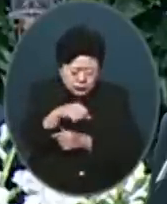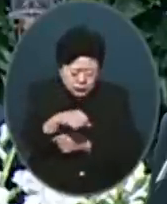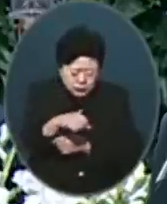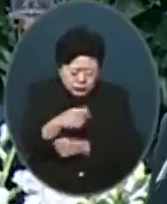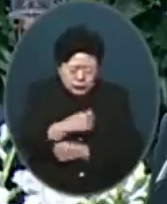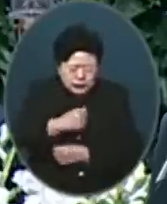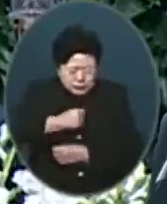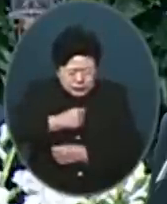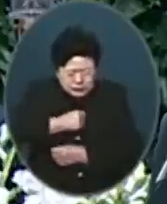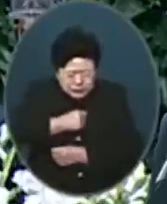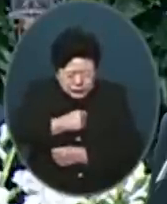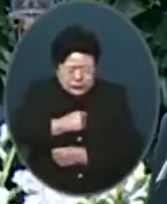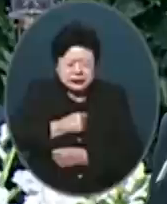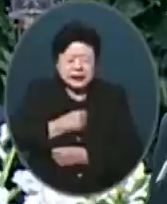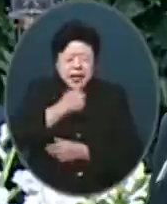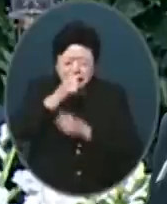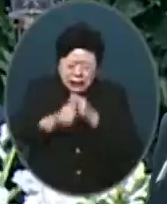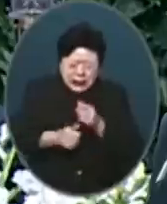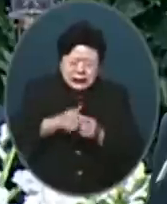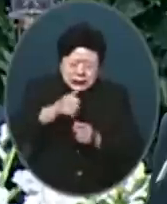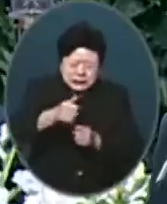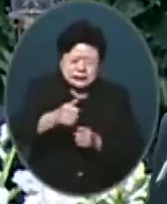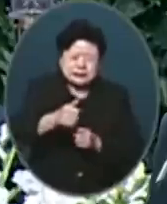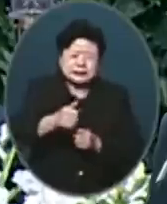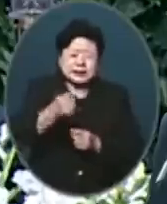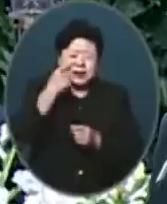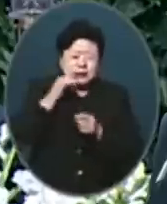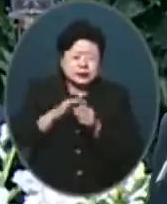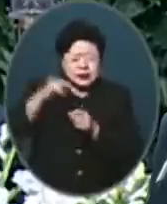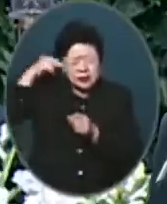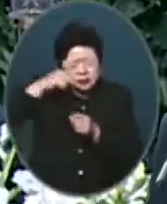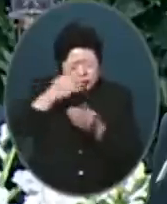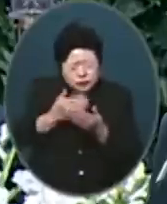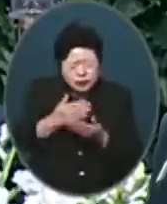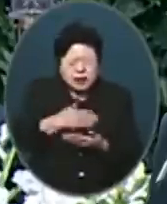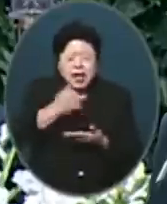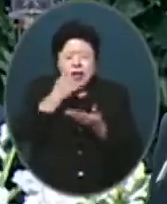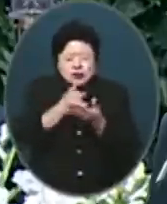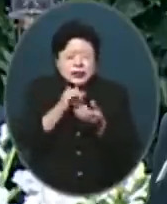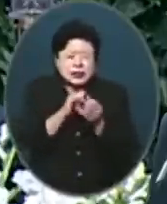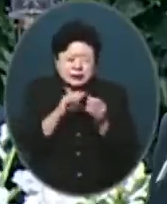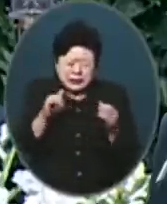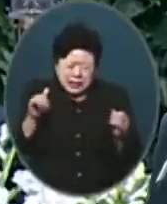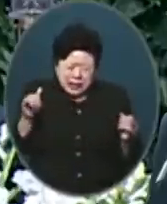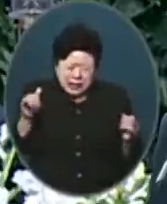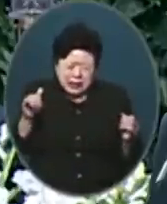가슴을 치면서 하나님이여 불쌍히 여기소서 난 죄인이로소이다